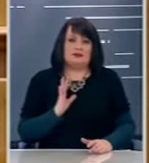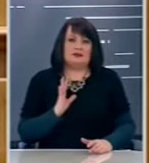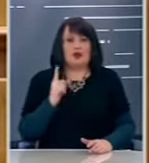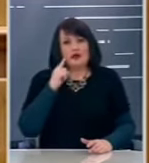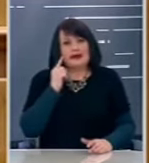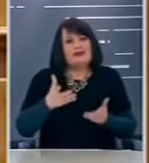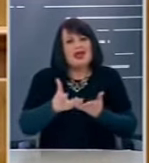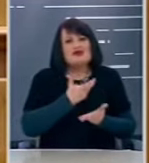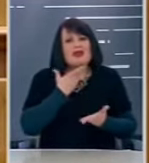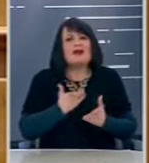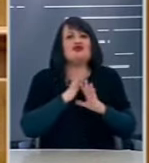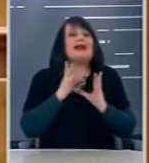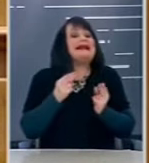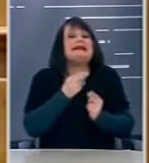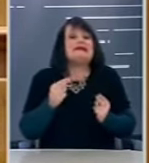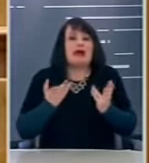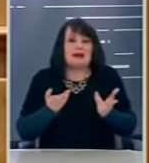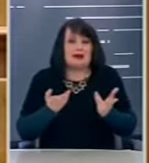αντίκτυπο. Τι σημαίνει αυτό όμως?